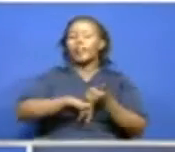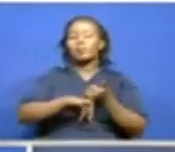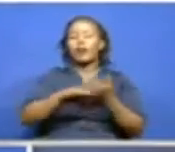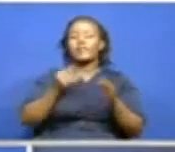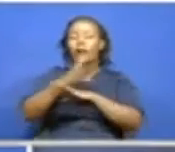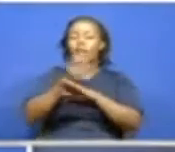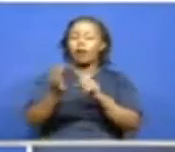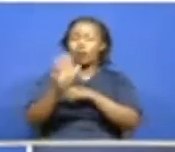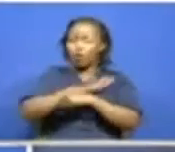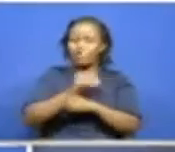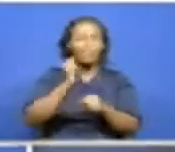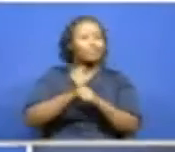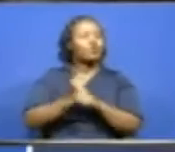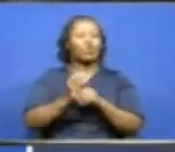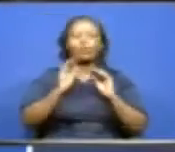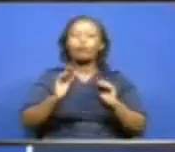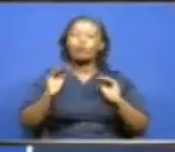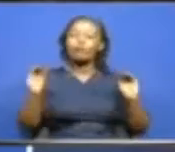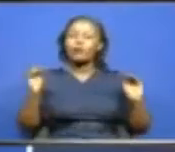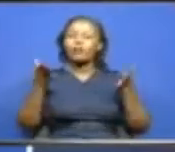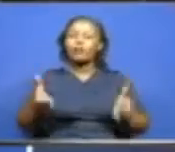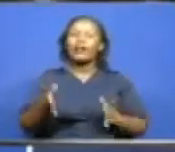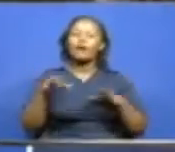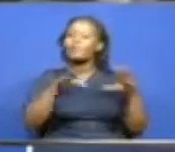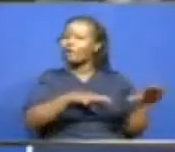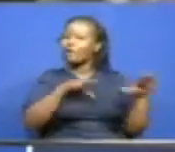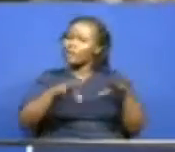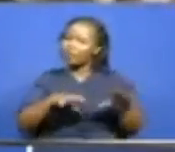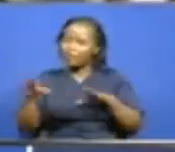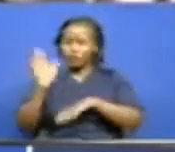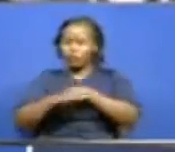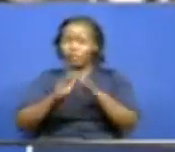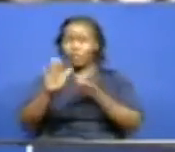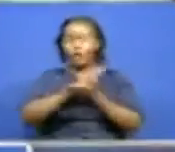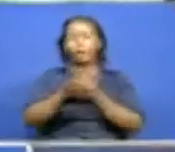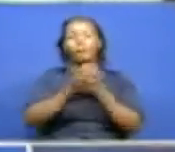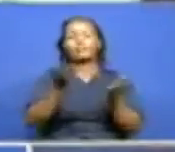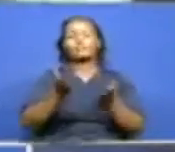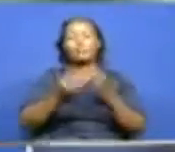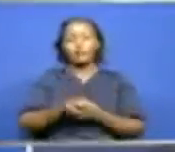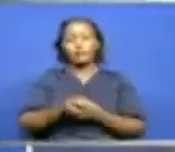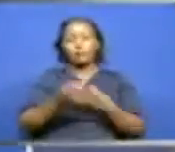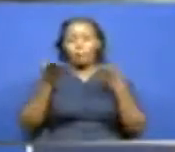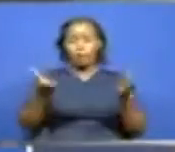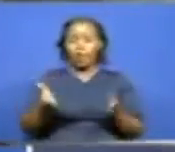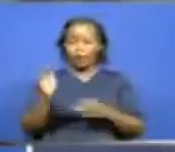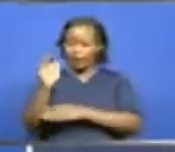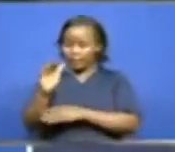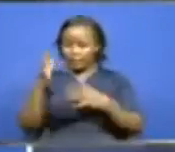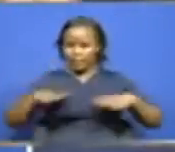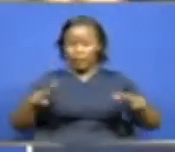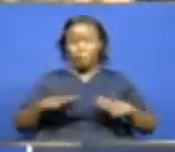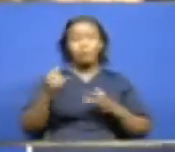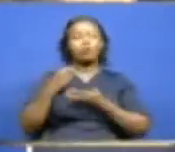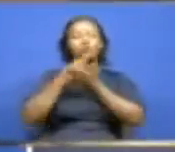COVID-19 pandemic and they are already struggling in providing basic needs for the family. They are calling on well-wishers to provide quadruplets